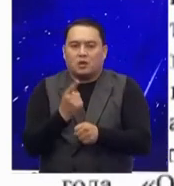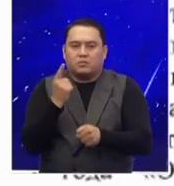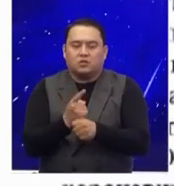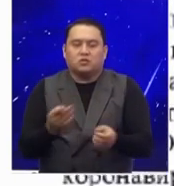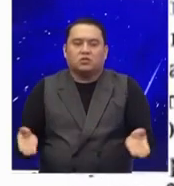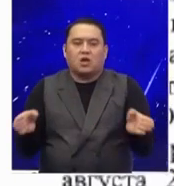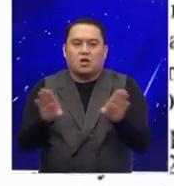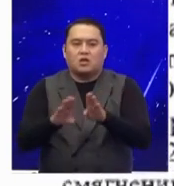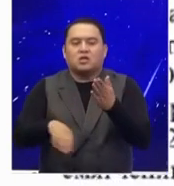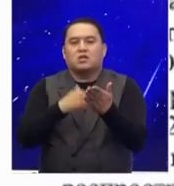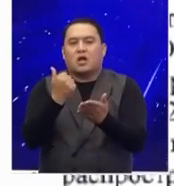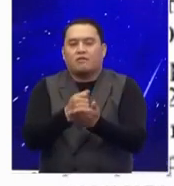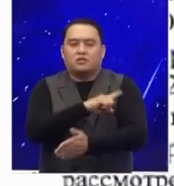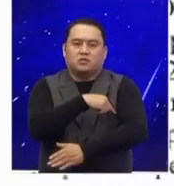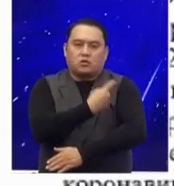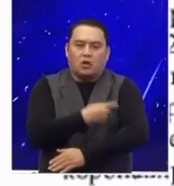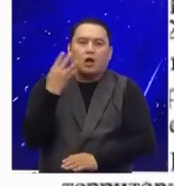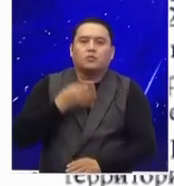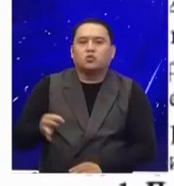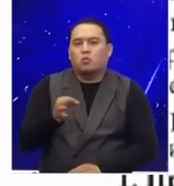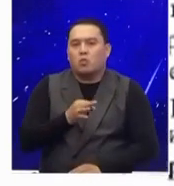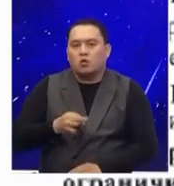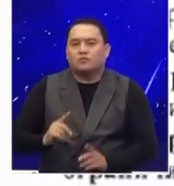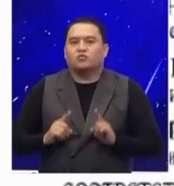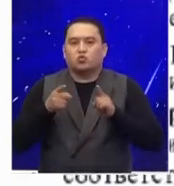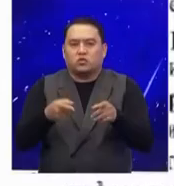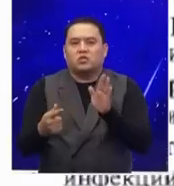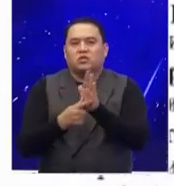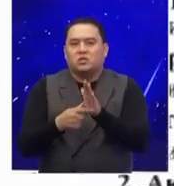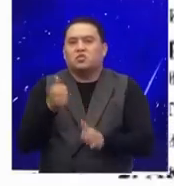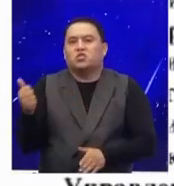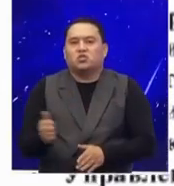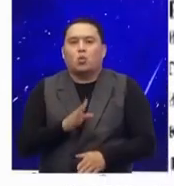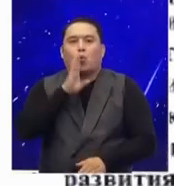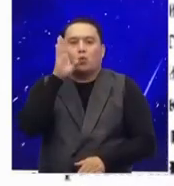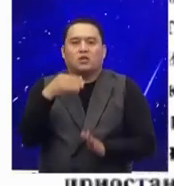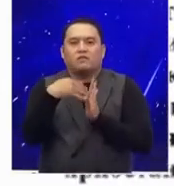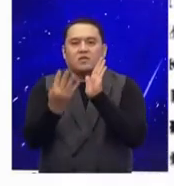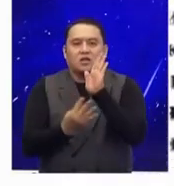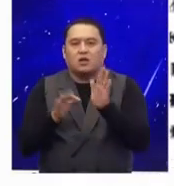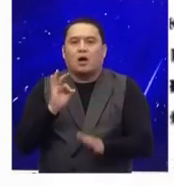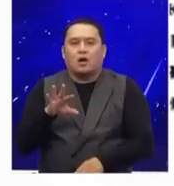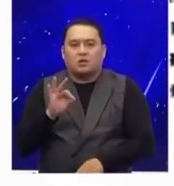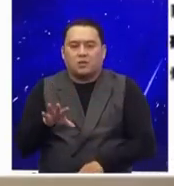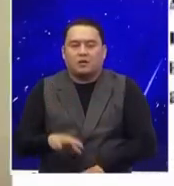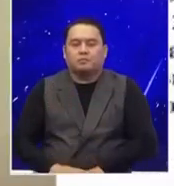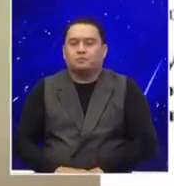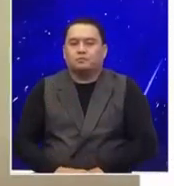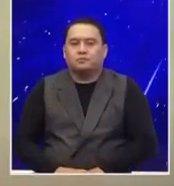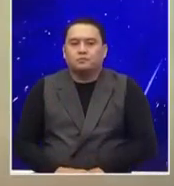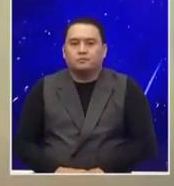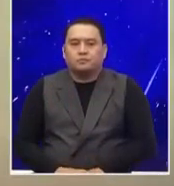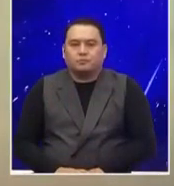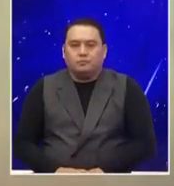главного государственного санитарного врача Алматинской области вступит в силу с 7 часов утра 19 октября текущего года.